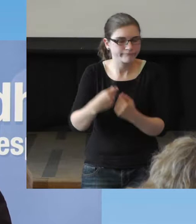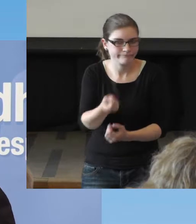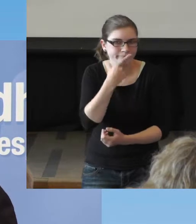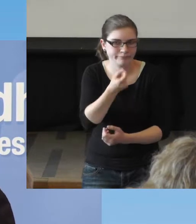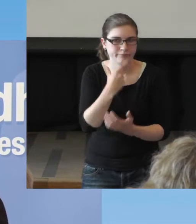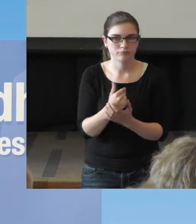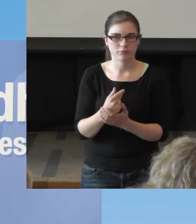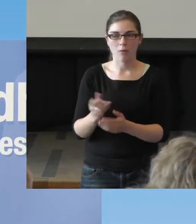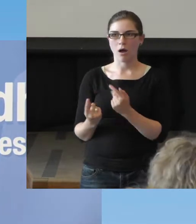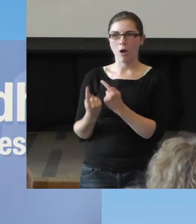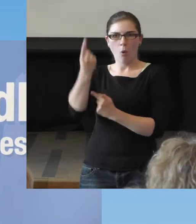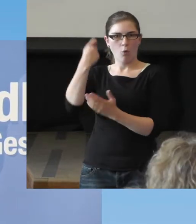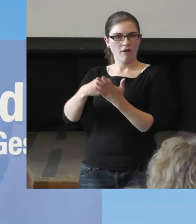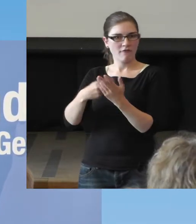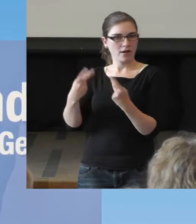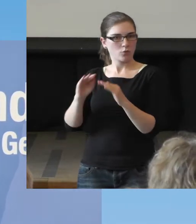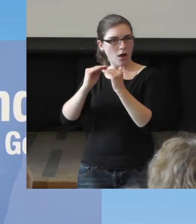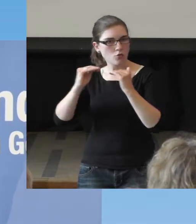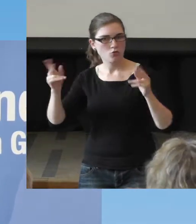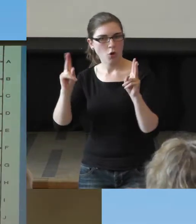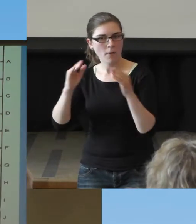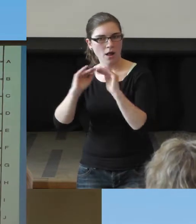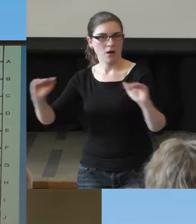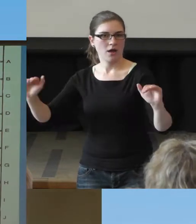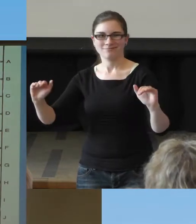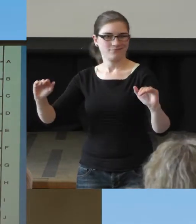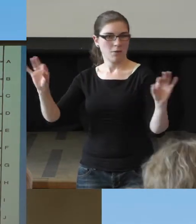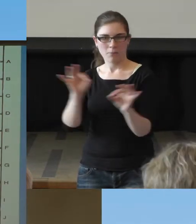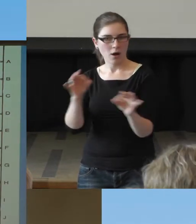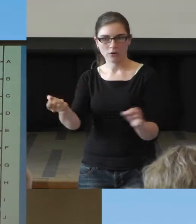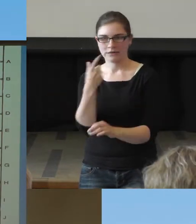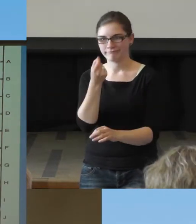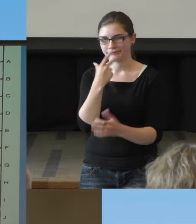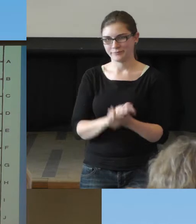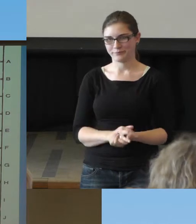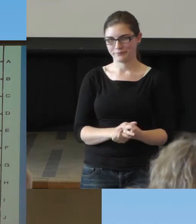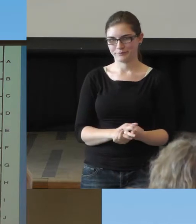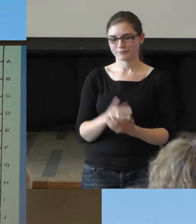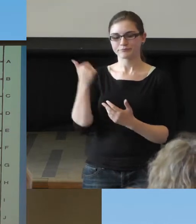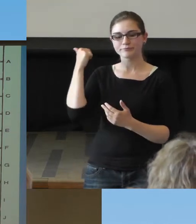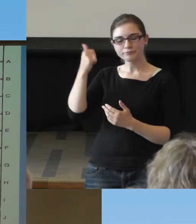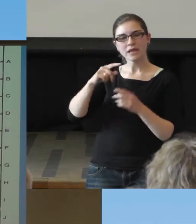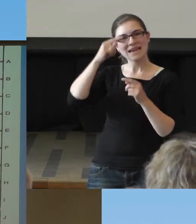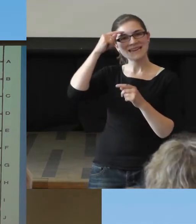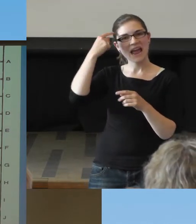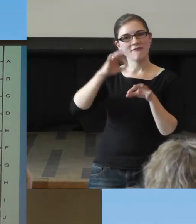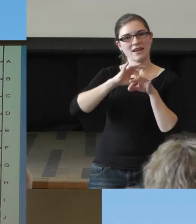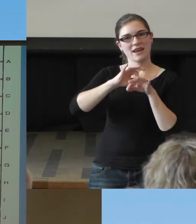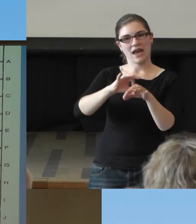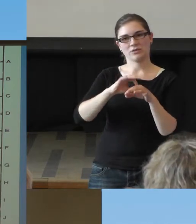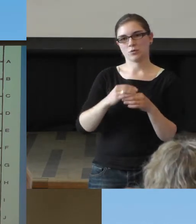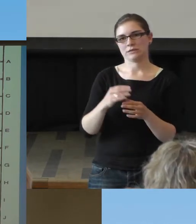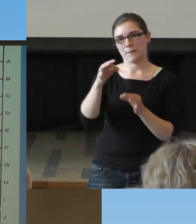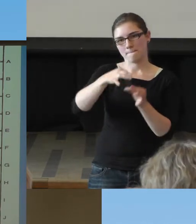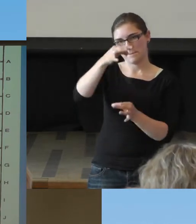Normbereich ist oder gar hoch, dann macht es keinen Sinn, das zu schlucken. So, und hier sehen Sie mal so eine Nervenleitungsmessung, hier ist also ein